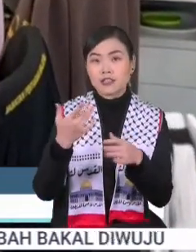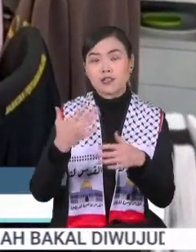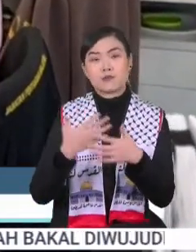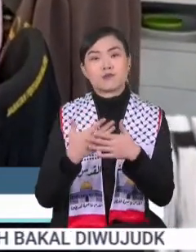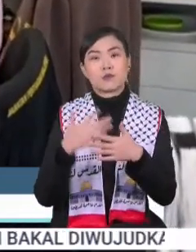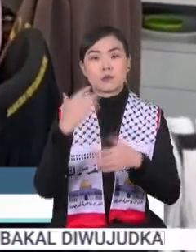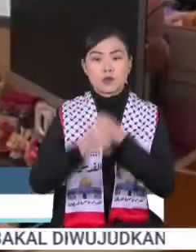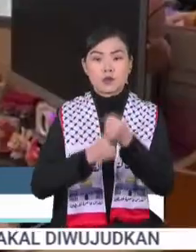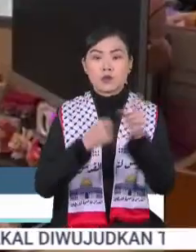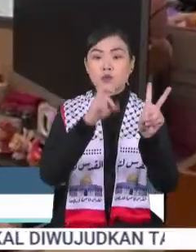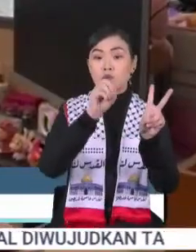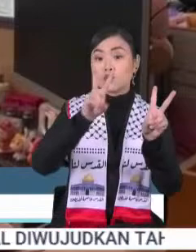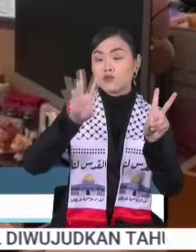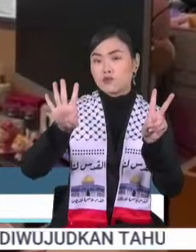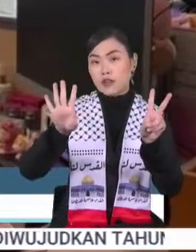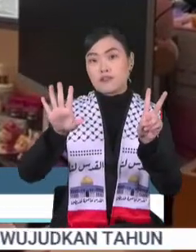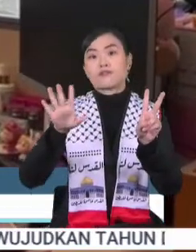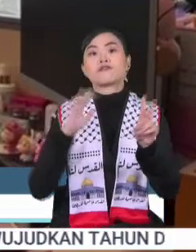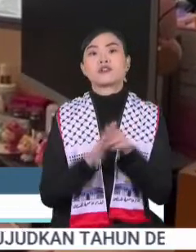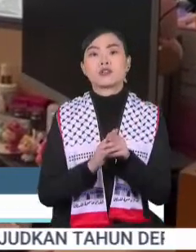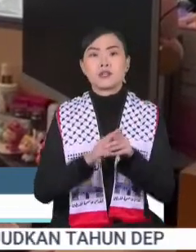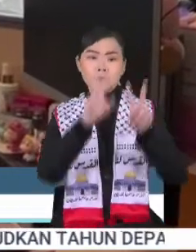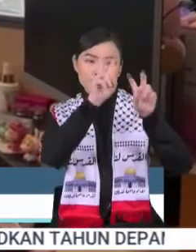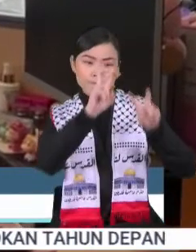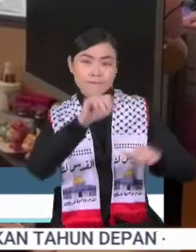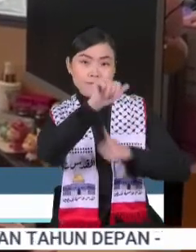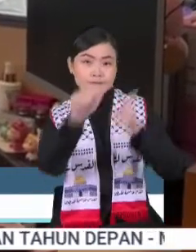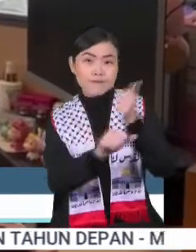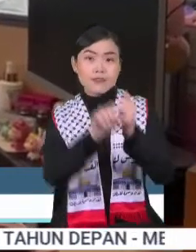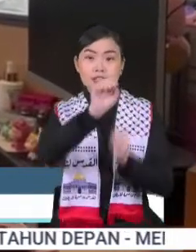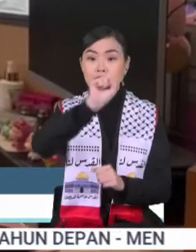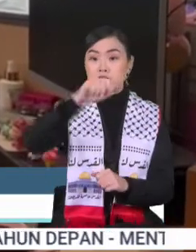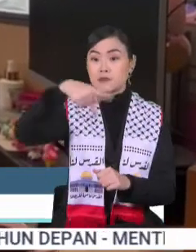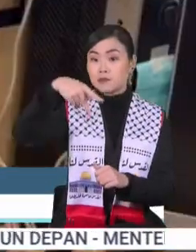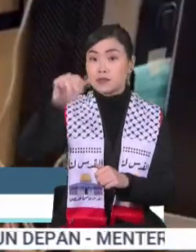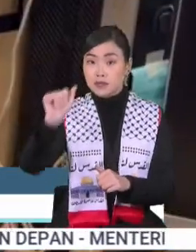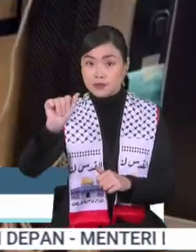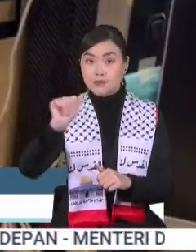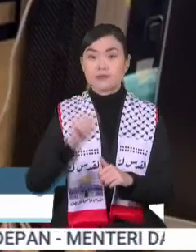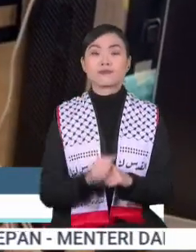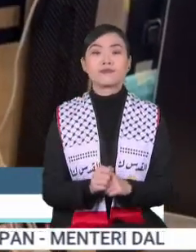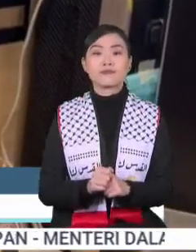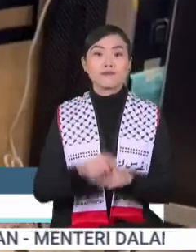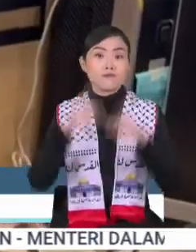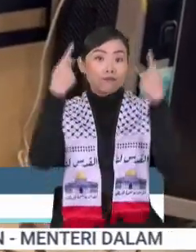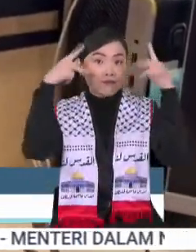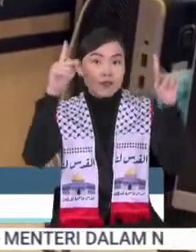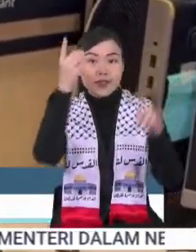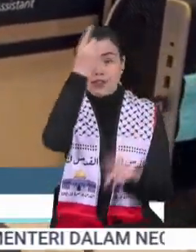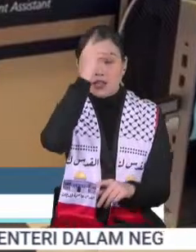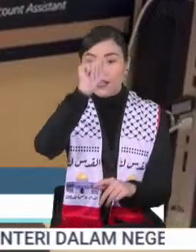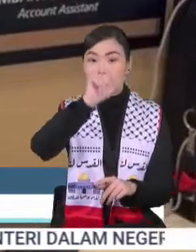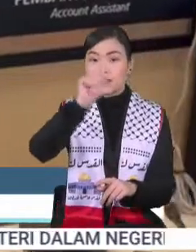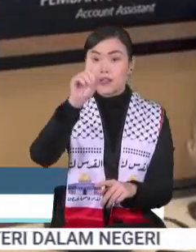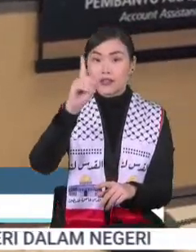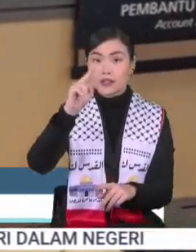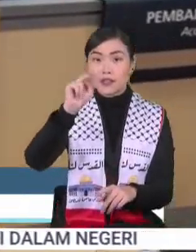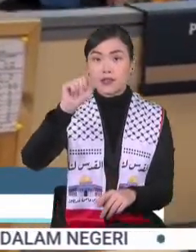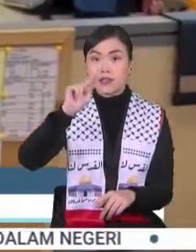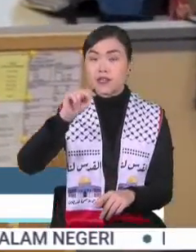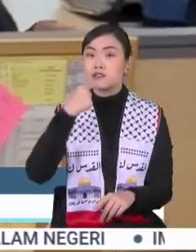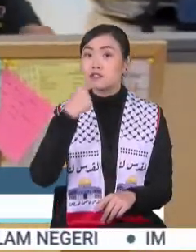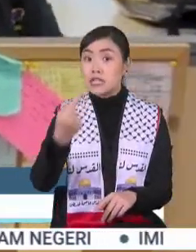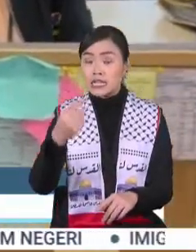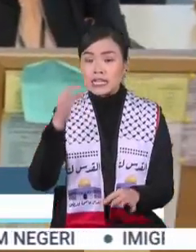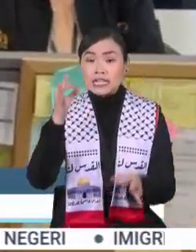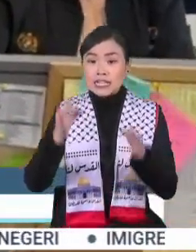2025 seperti ditetapkan melalui kajian di bawah sistem saraan perkhidmatan awam sspa presidennya Datuk Dr Anan Mat berkata